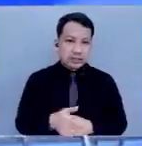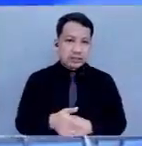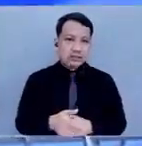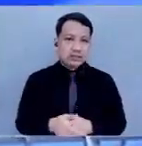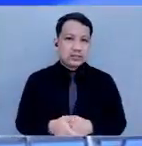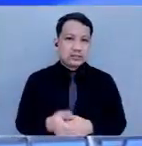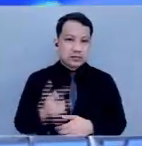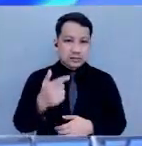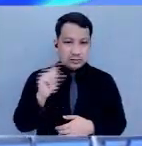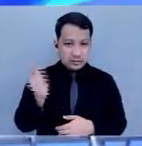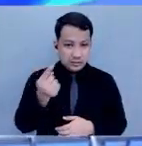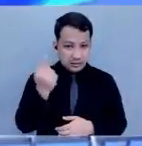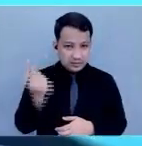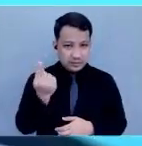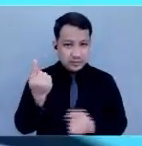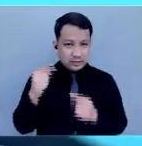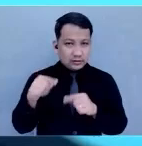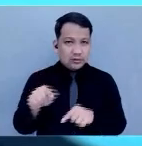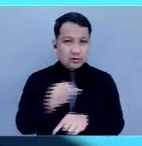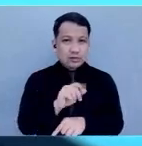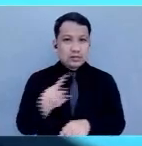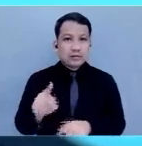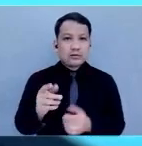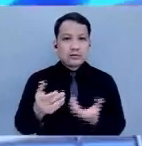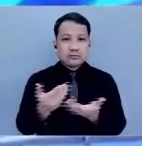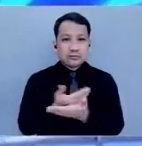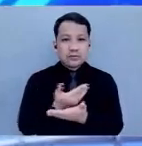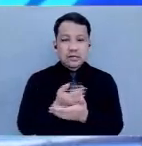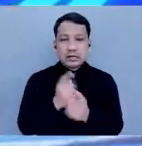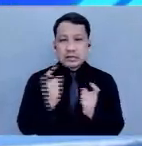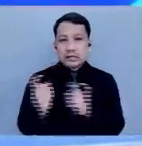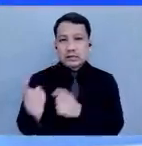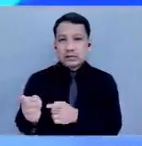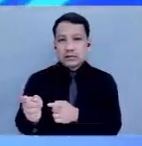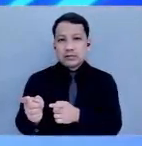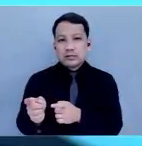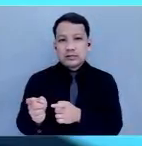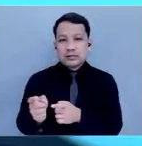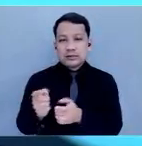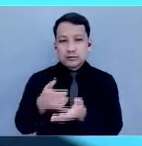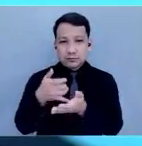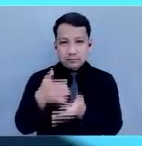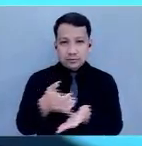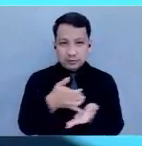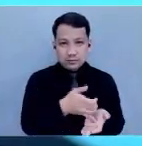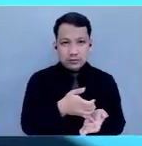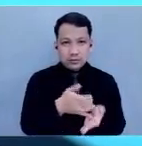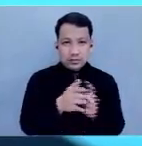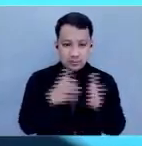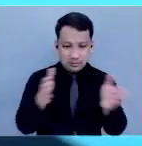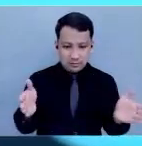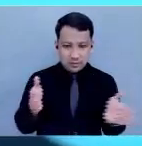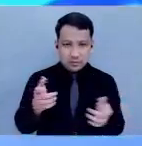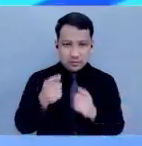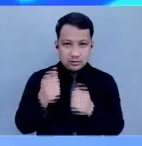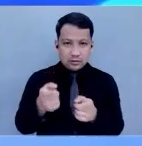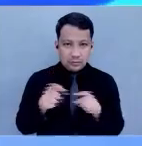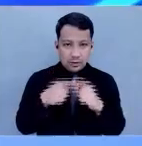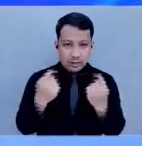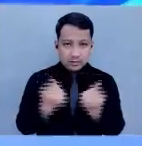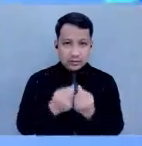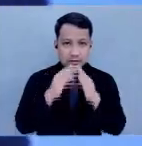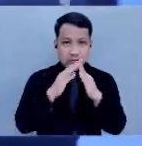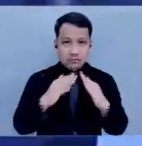Spingo. Available na po ang mga premyo ng consolation and grand prize sa mga team bahay na nanalo